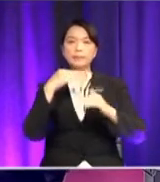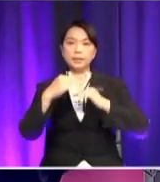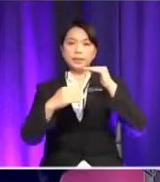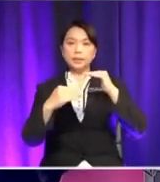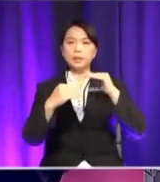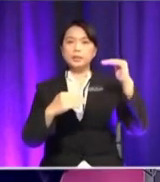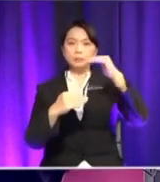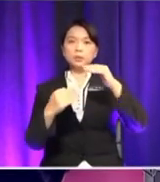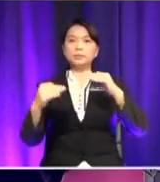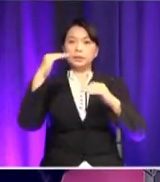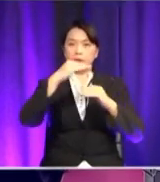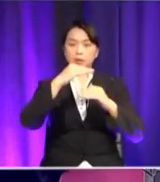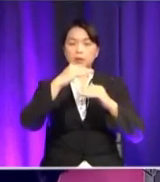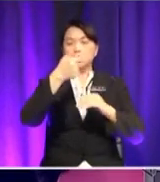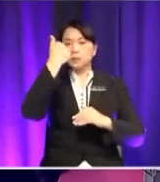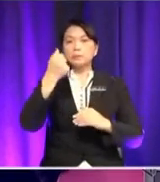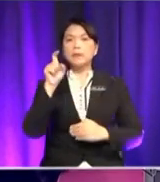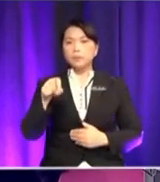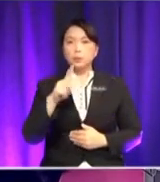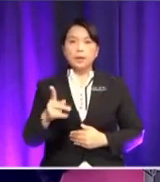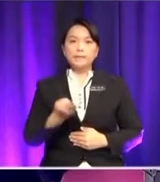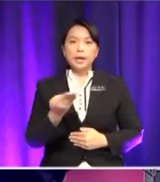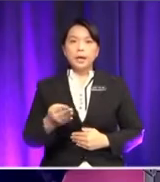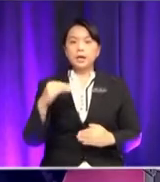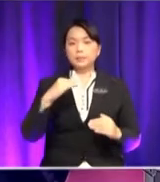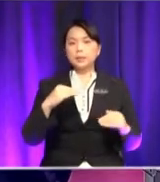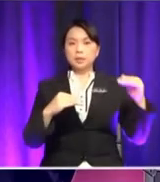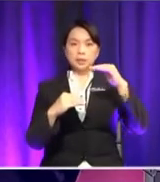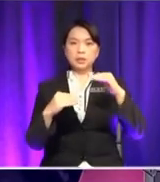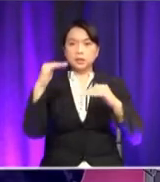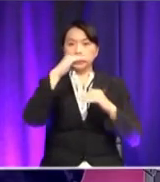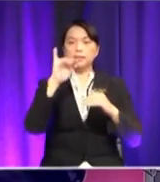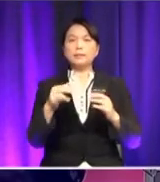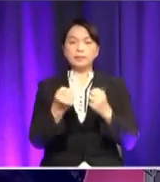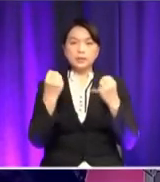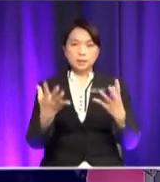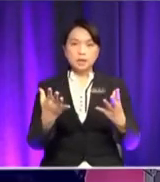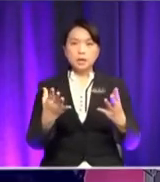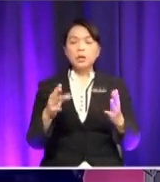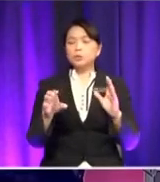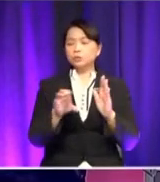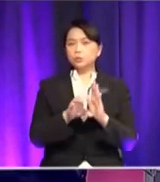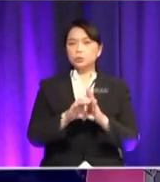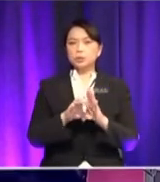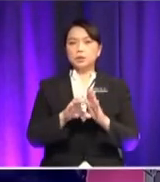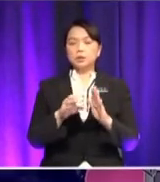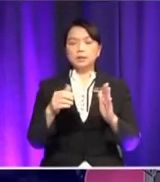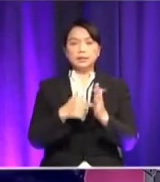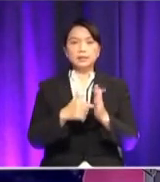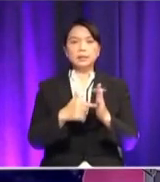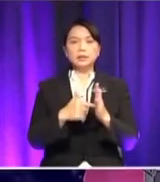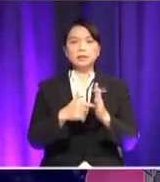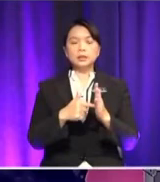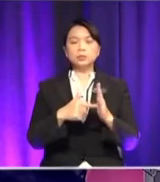apa Karena dia memerlukan bahan binaan yang banyak hoxha Begitu juga dengan rekam Bombong Oke makin complicated